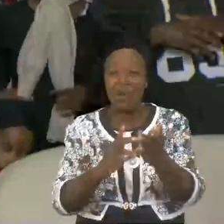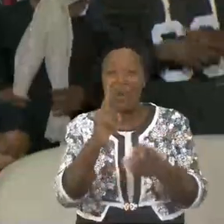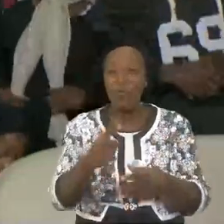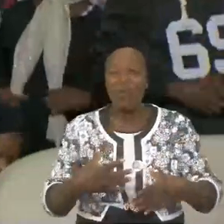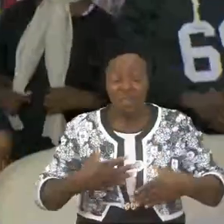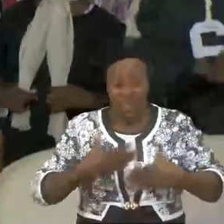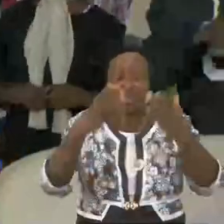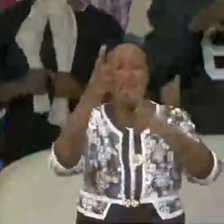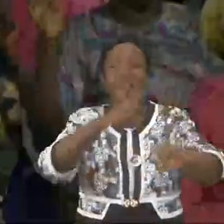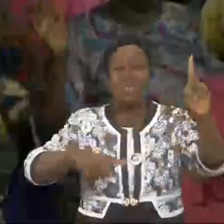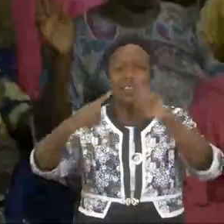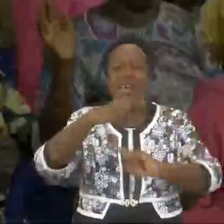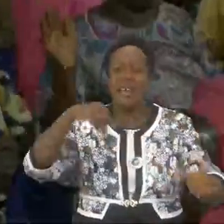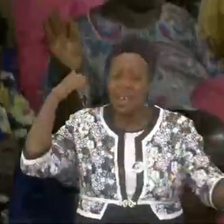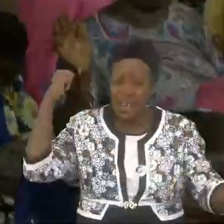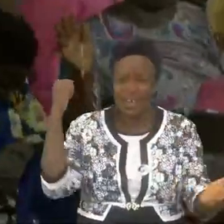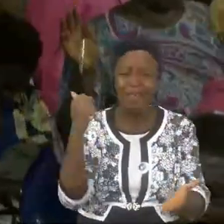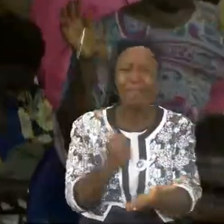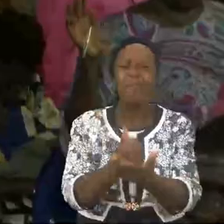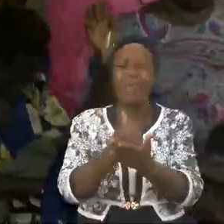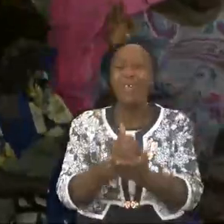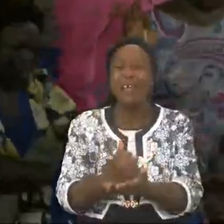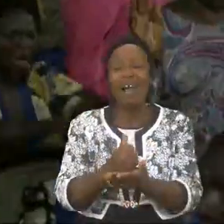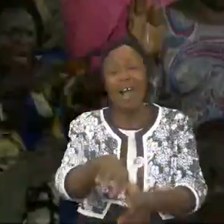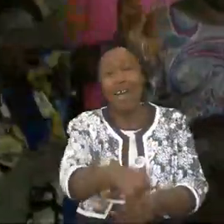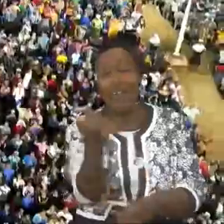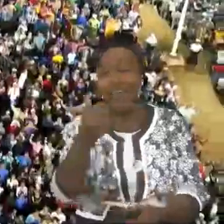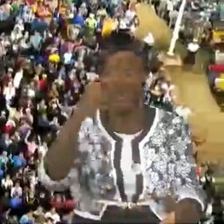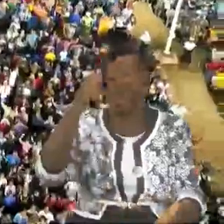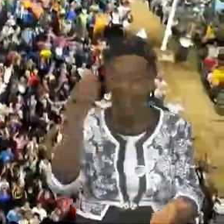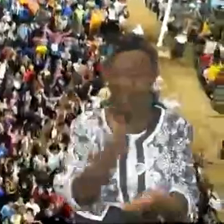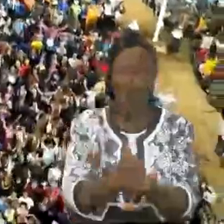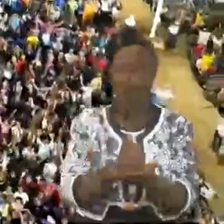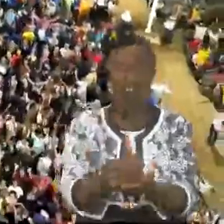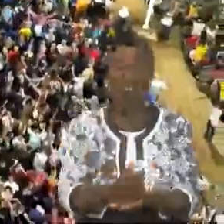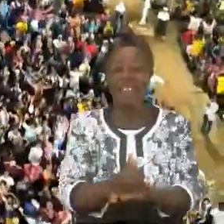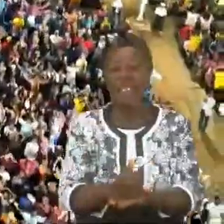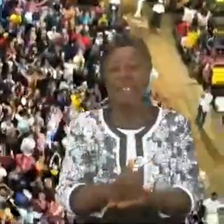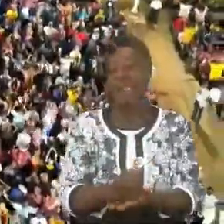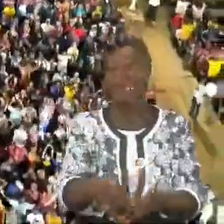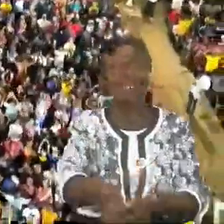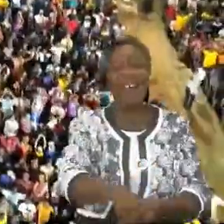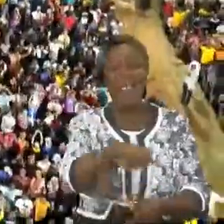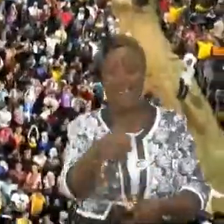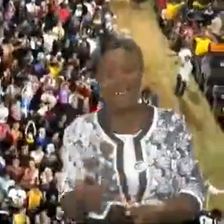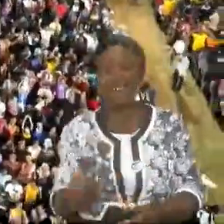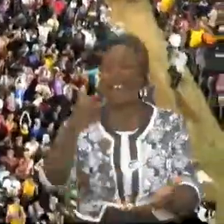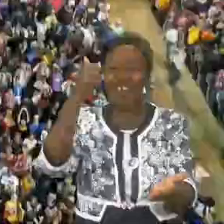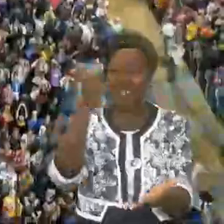Quelqu'un crie Amen. Un autre Amen. Un plus